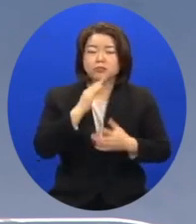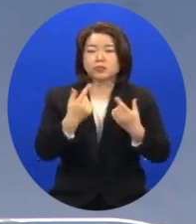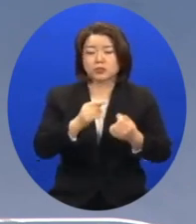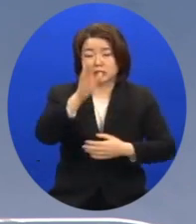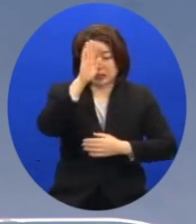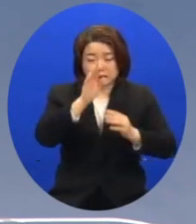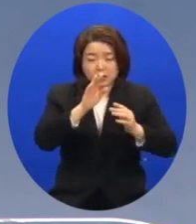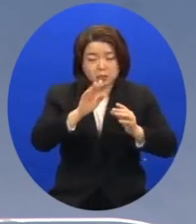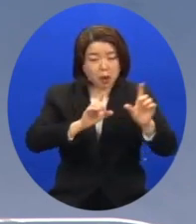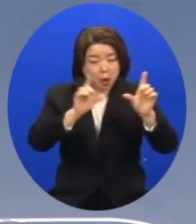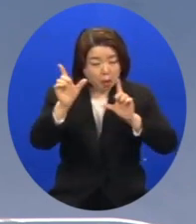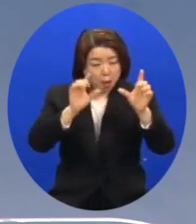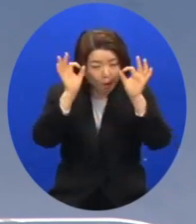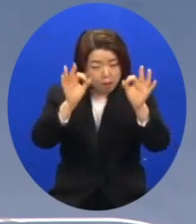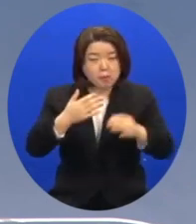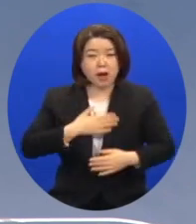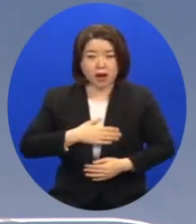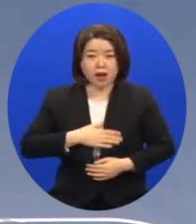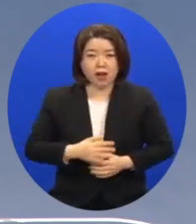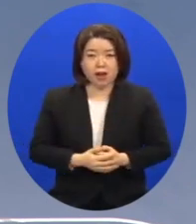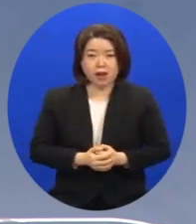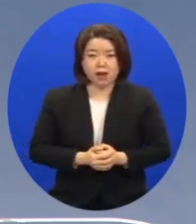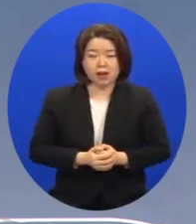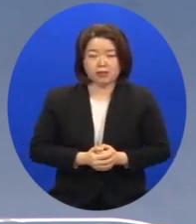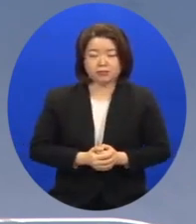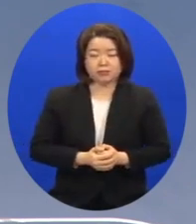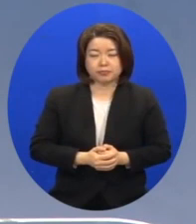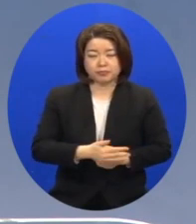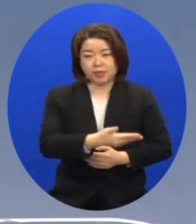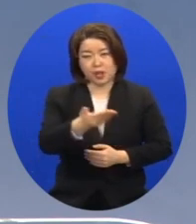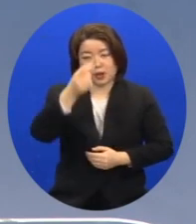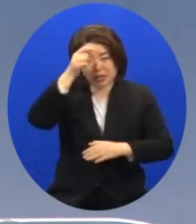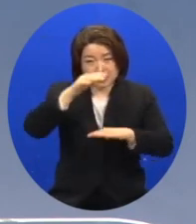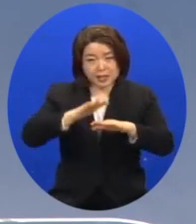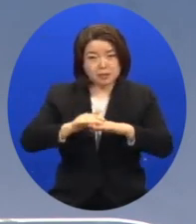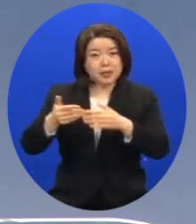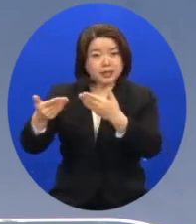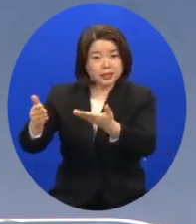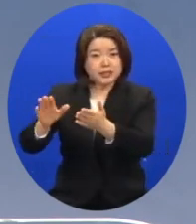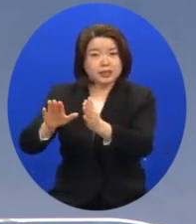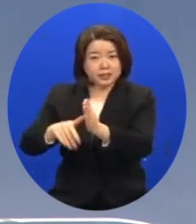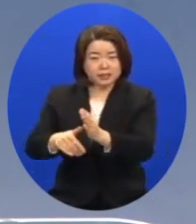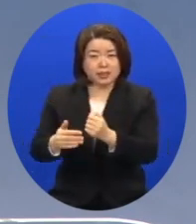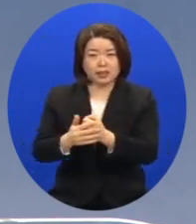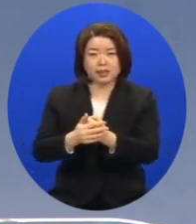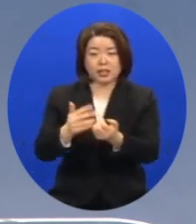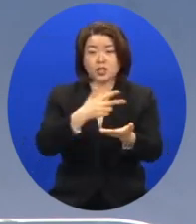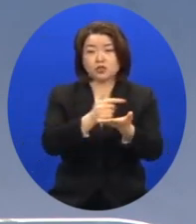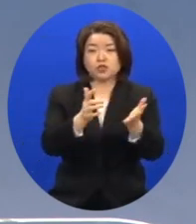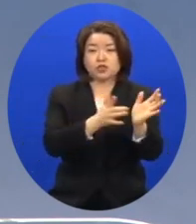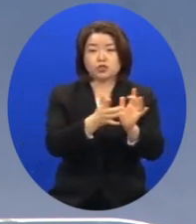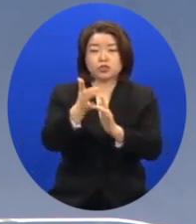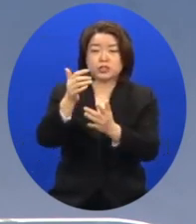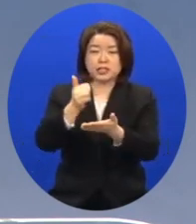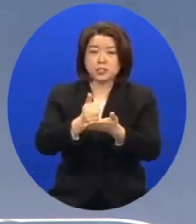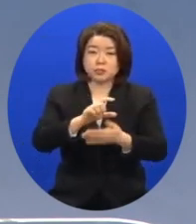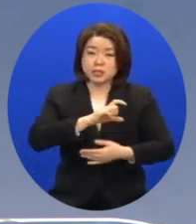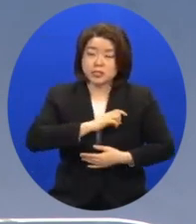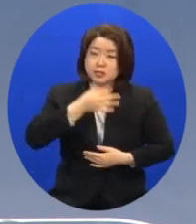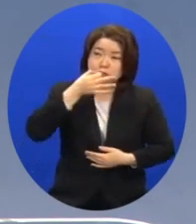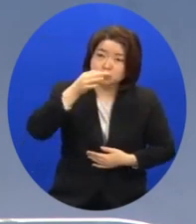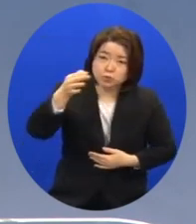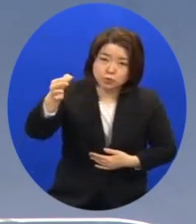있어요 여러분 예배드릴 때 주 예수님의 이름을 부르고